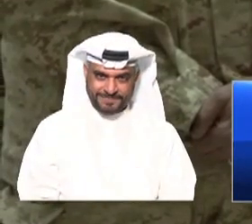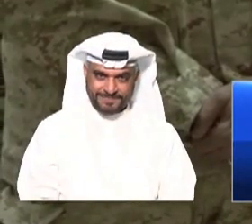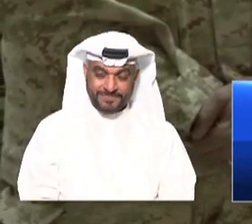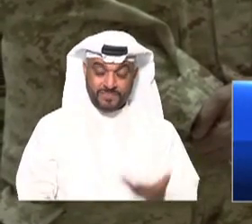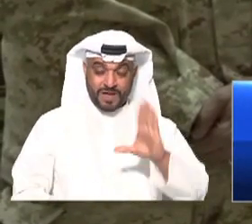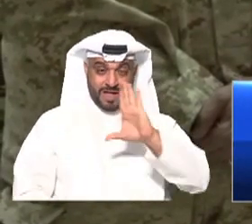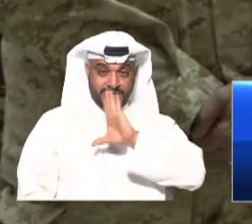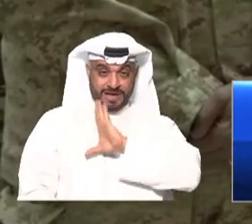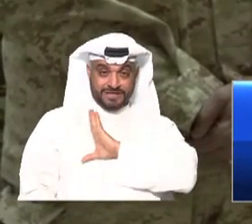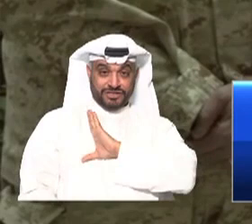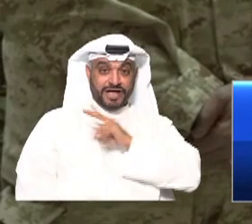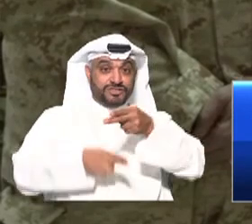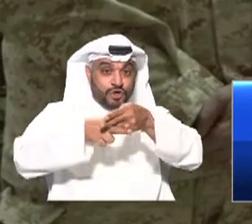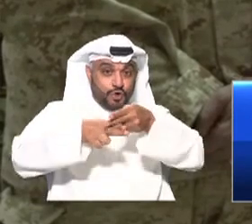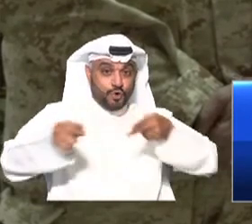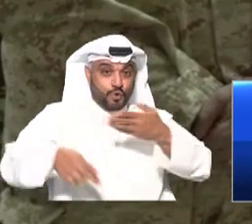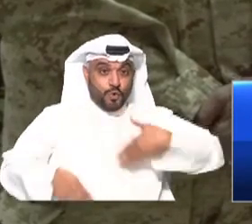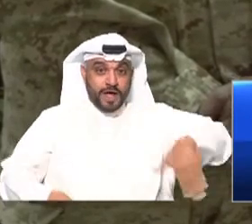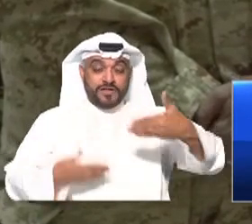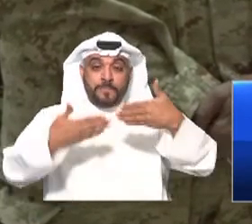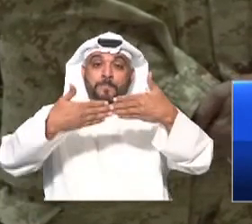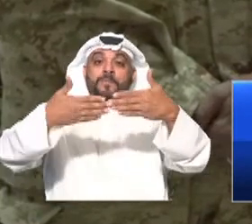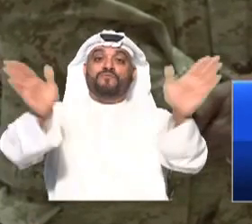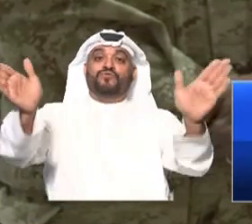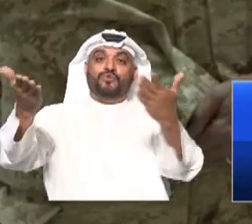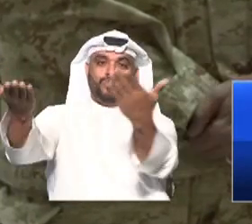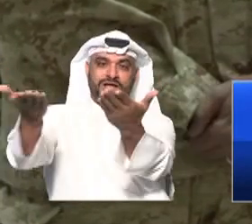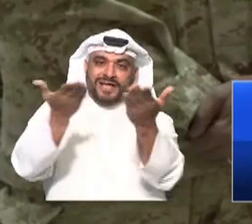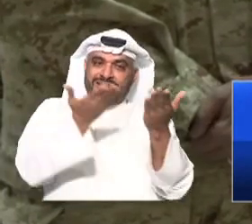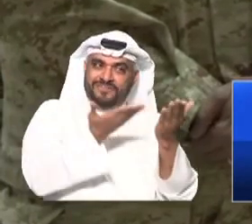فالجيش الكويتي فتح ابواب لكم